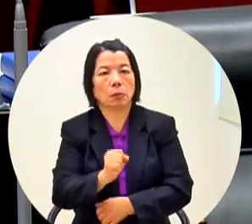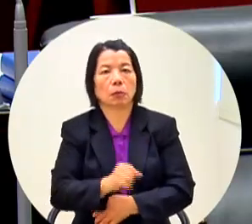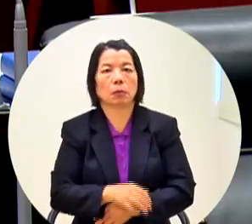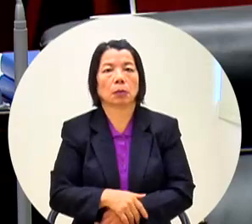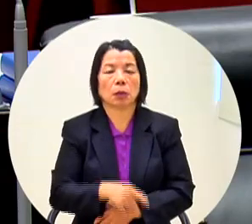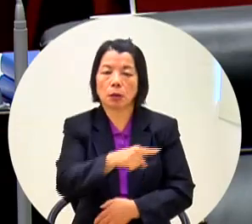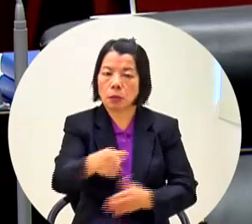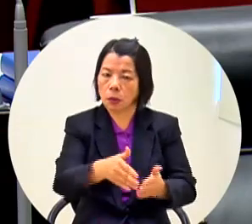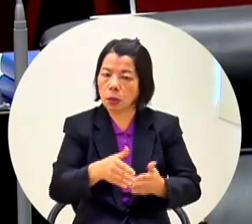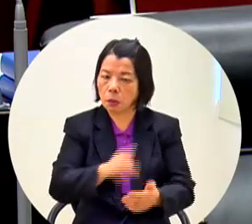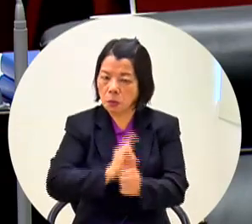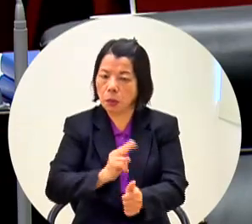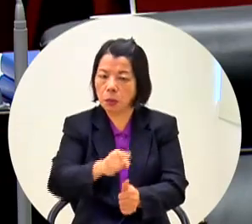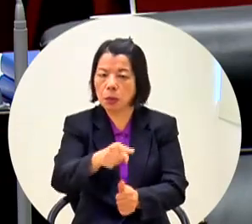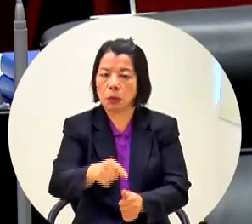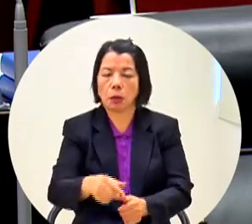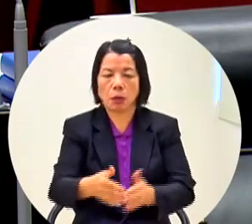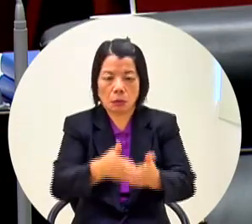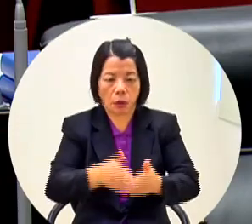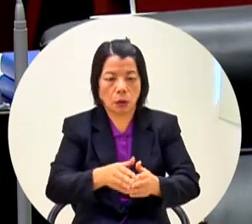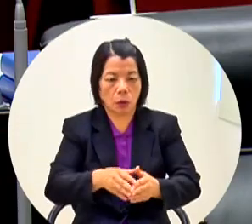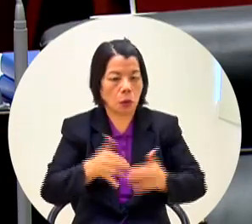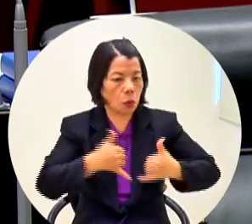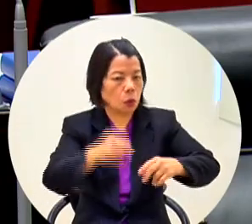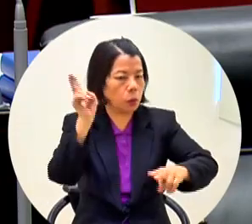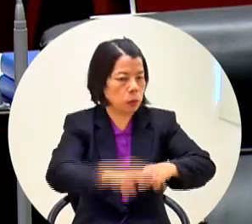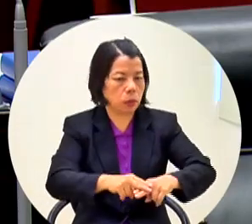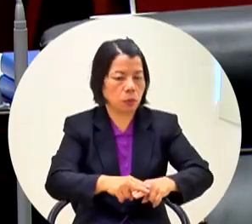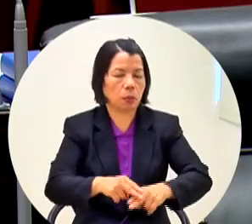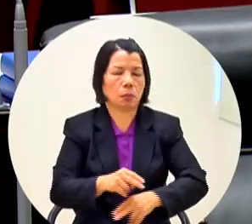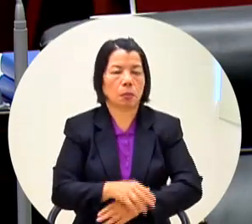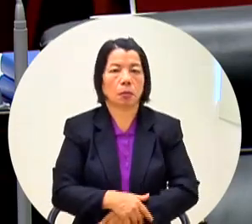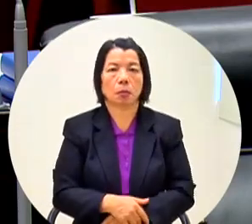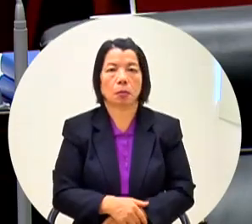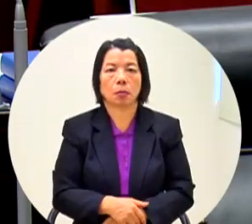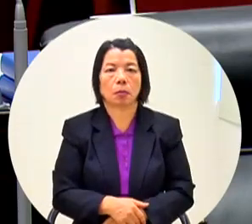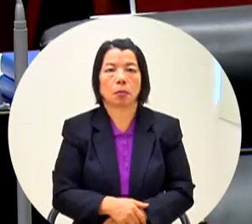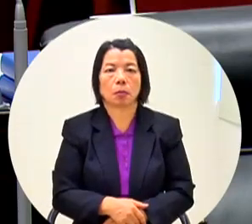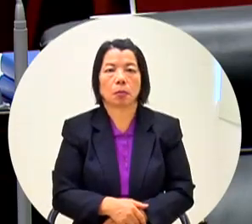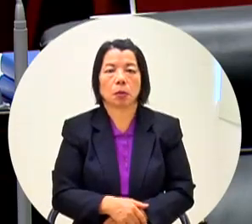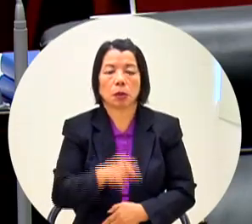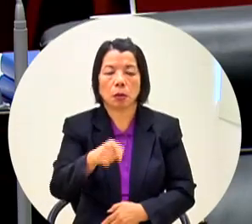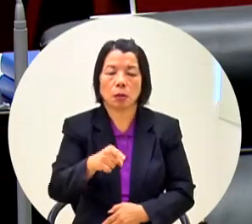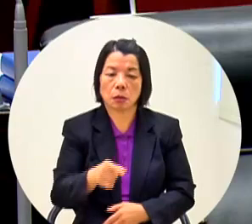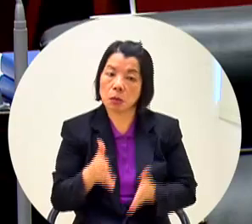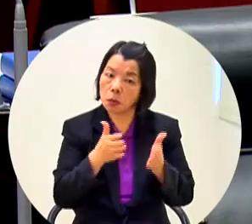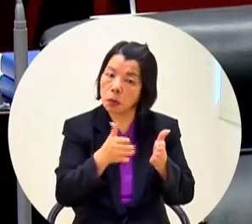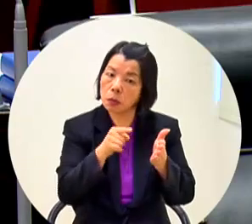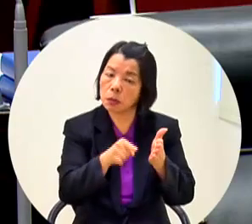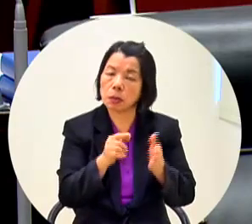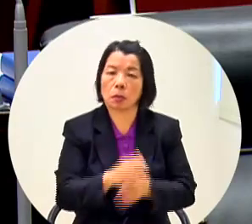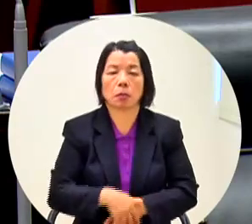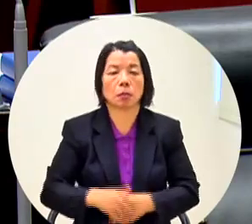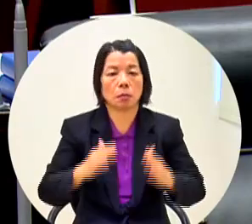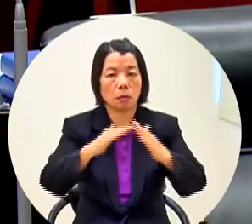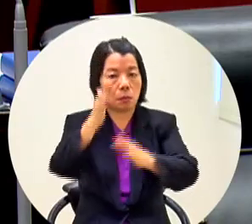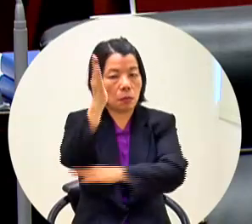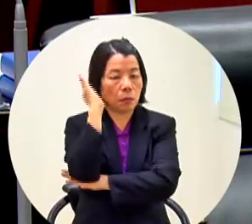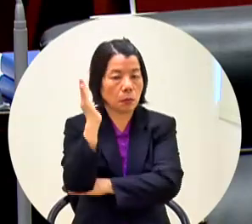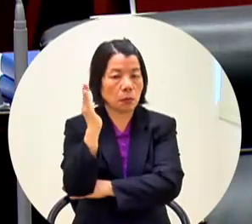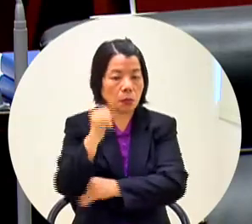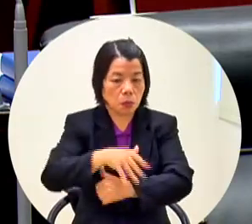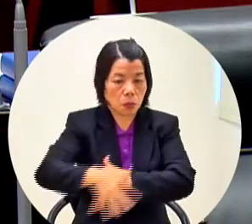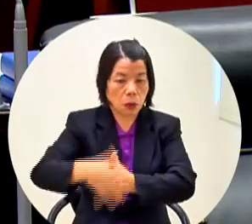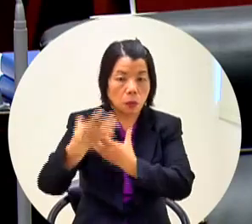要求我说，是不是应该给他封啊，不让他们进来？哦，所以在这个部分来讲，我们市府单位不晓得是哪